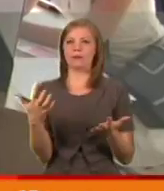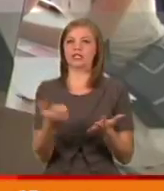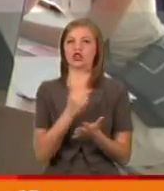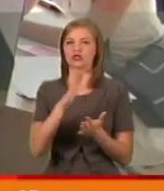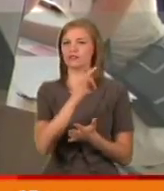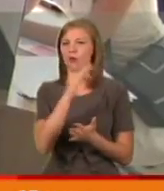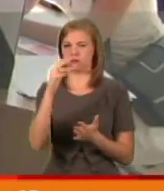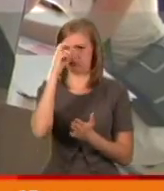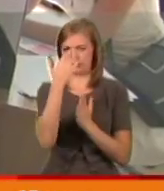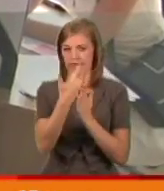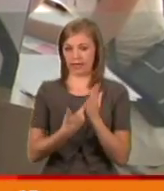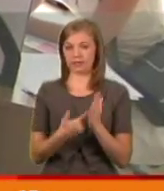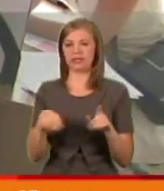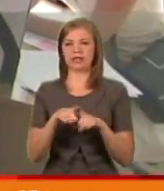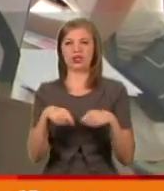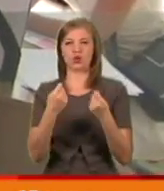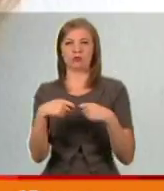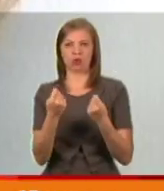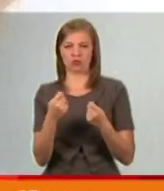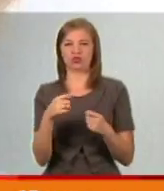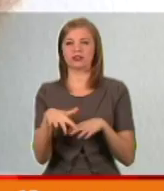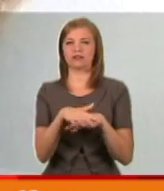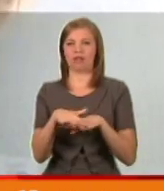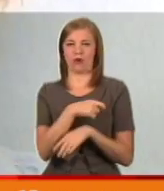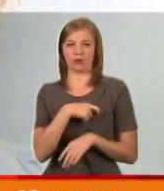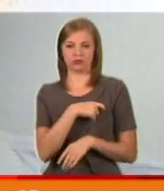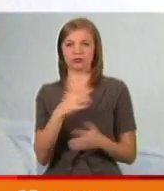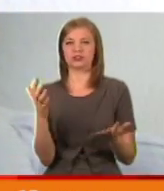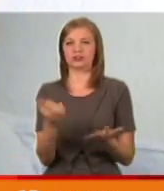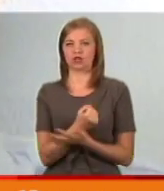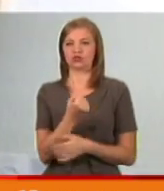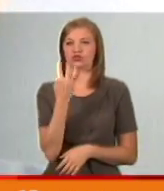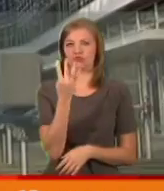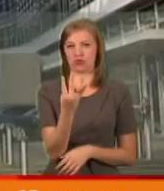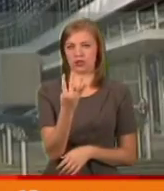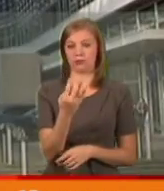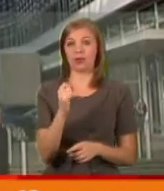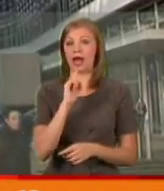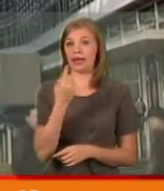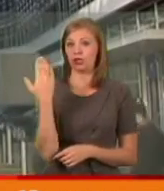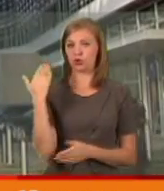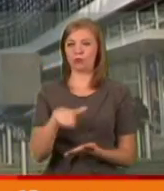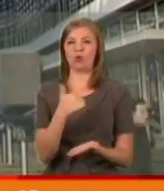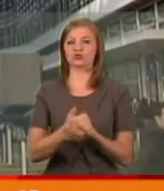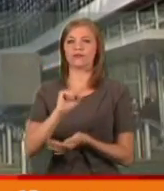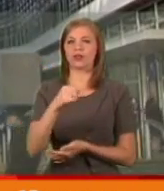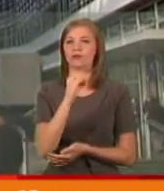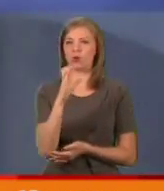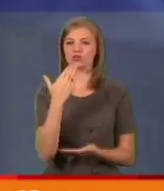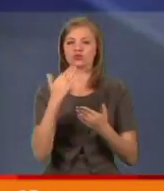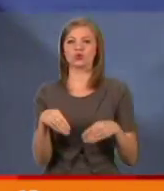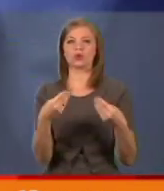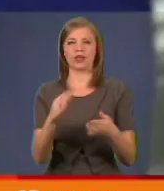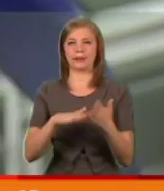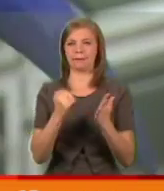реєстрі. І таких значних порушень у звітних документах народних обранців знайшли 4. А ще рік тому основна вимога ЄС щодо